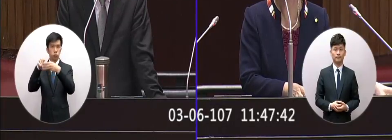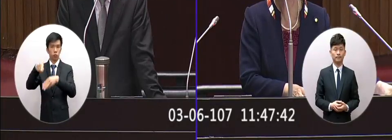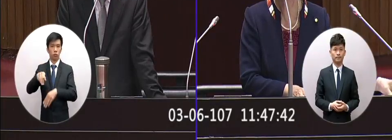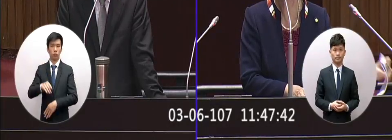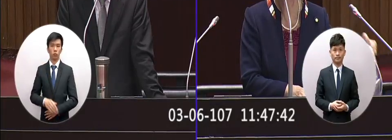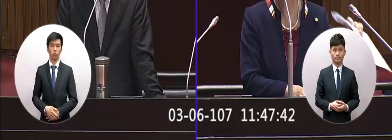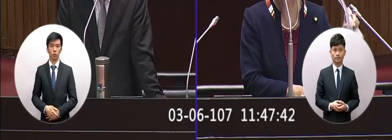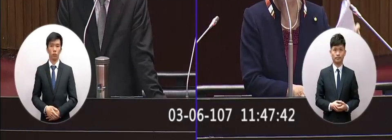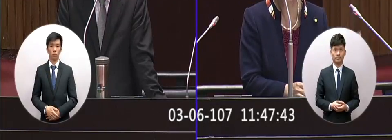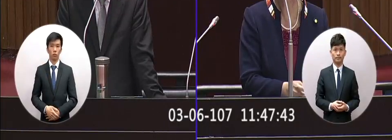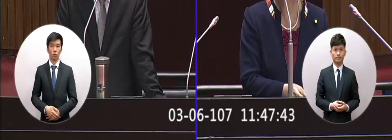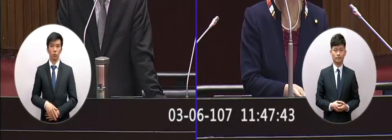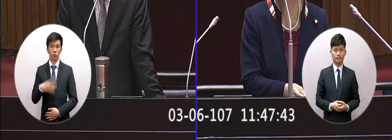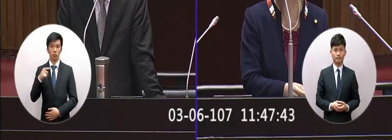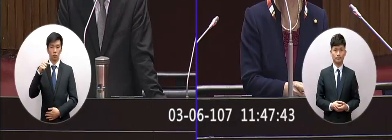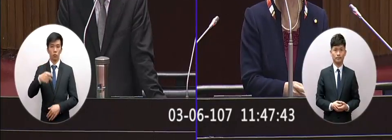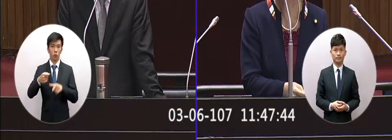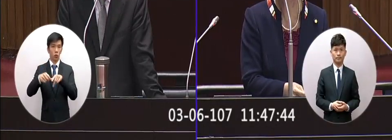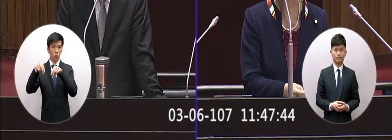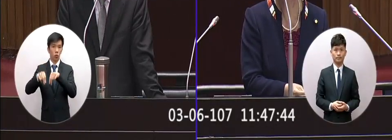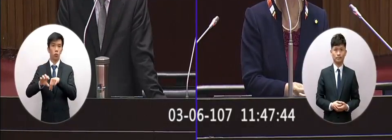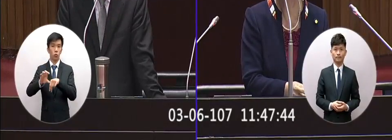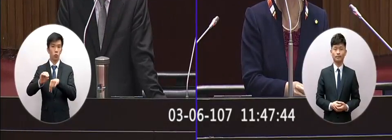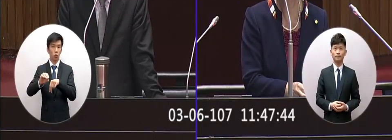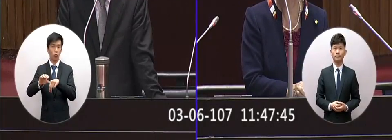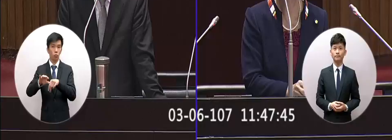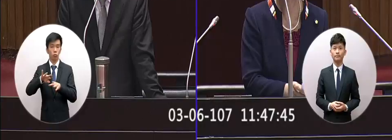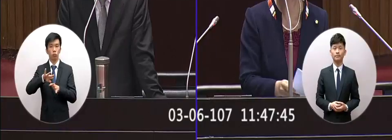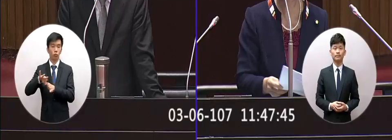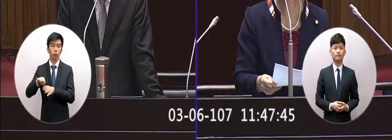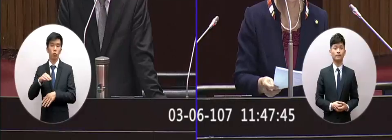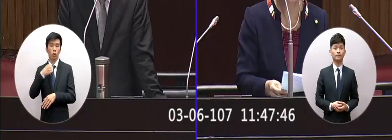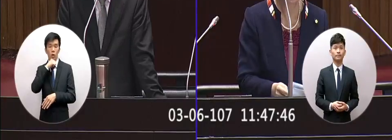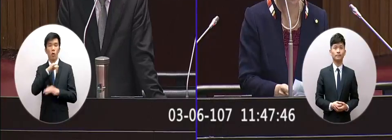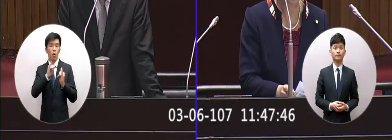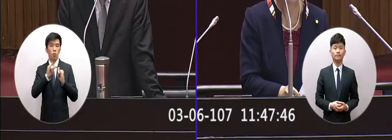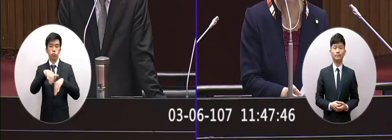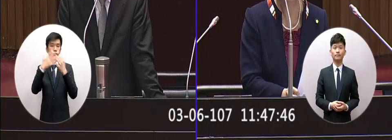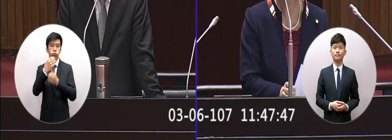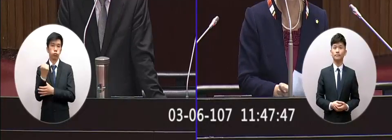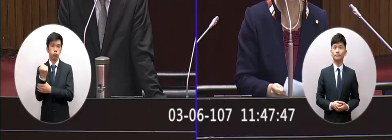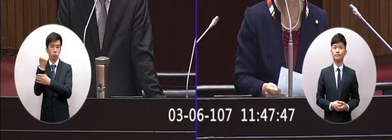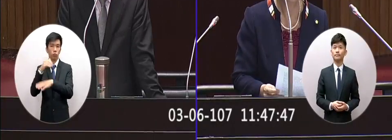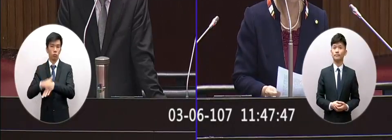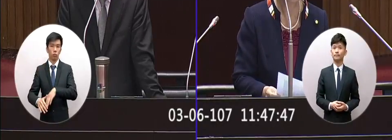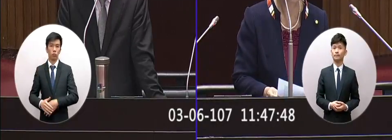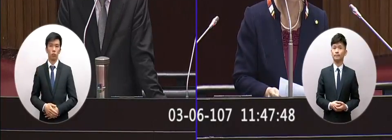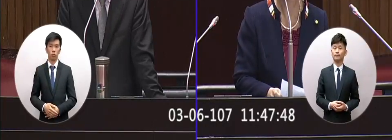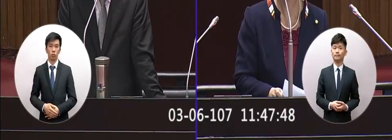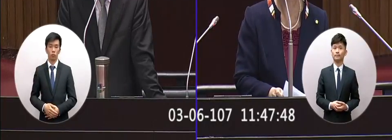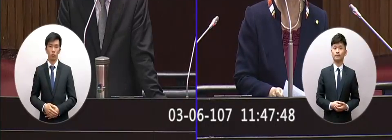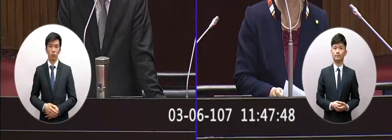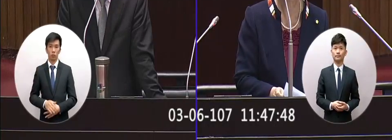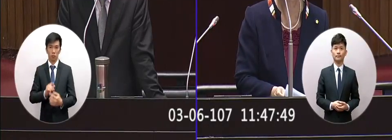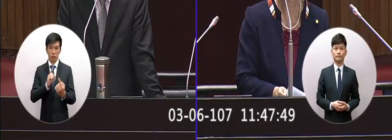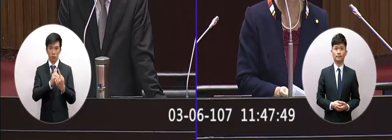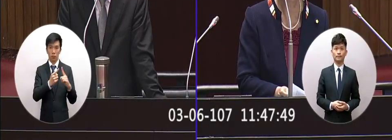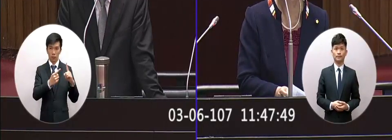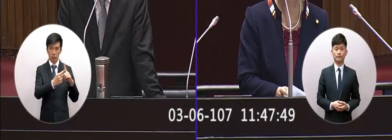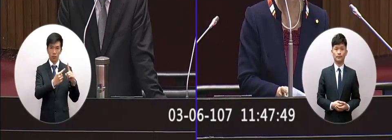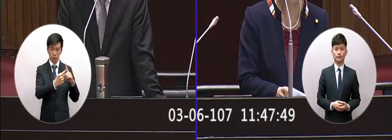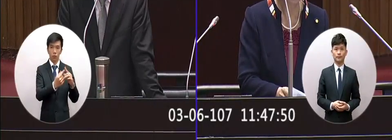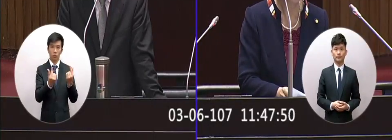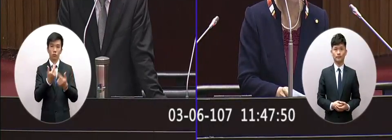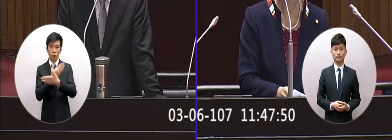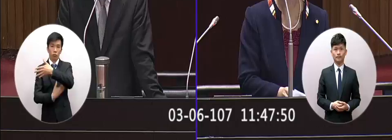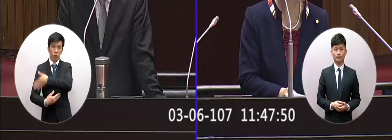有没有这个公约，其实台湾社会其实大家都非常支持，应该对任何一个人包括是身心障碍